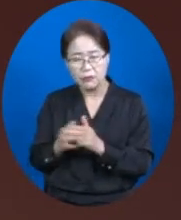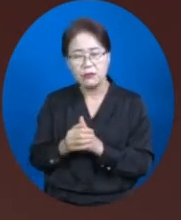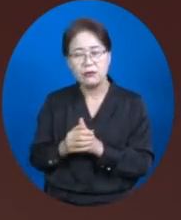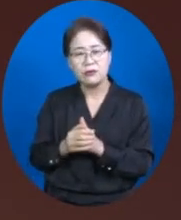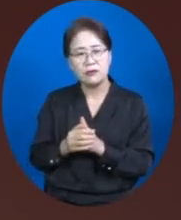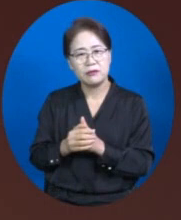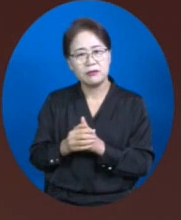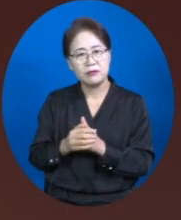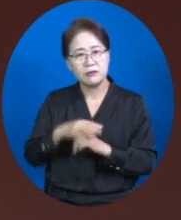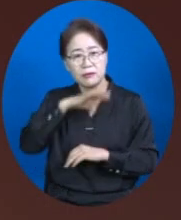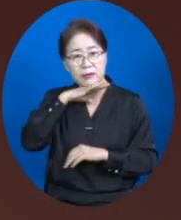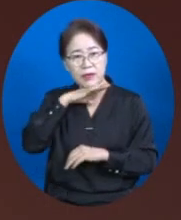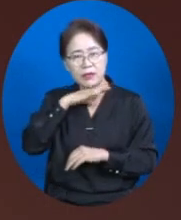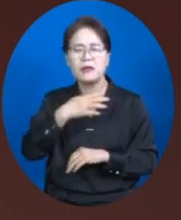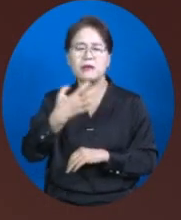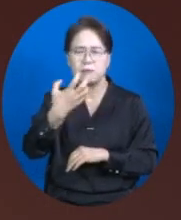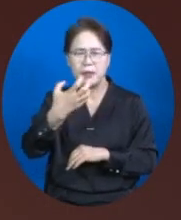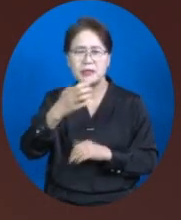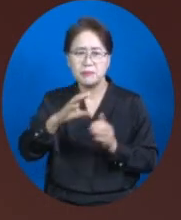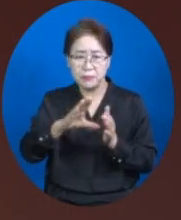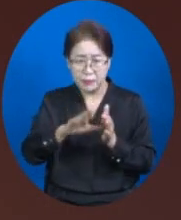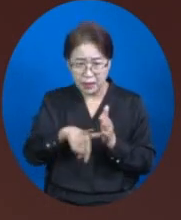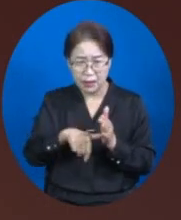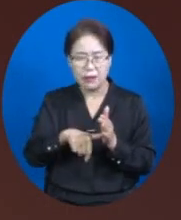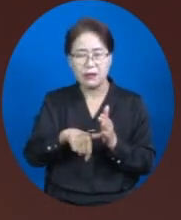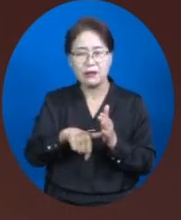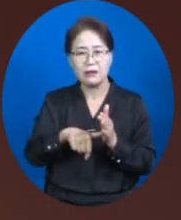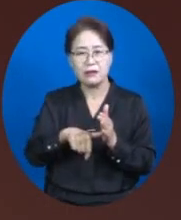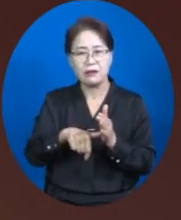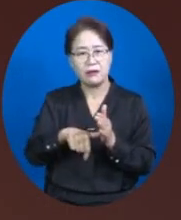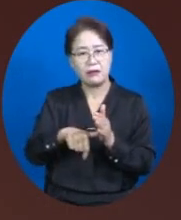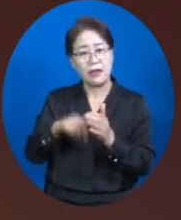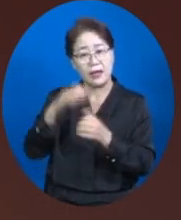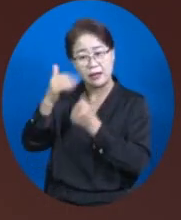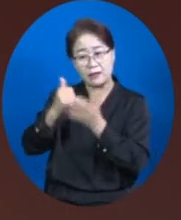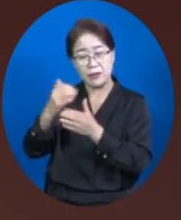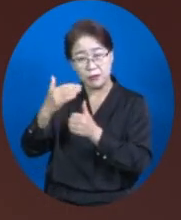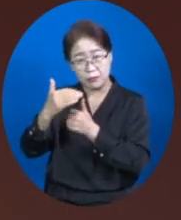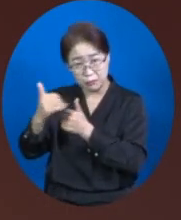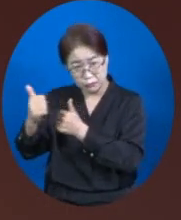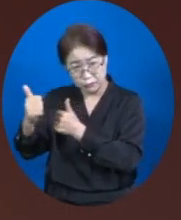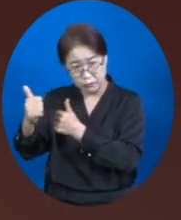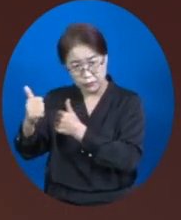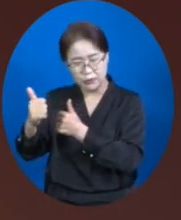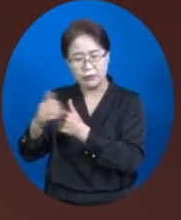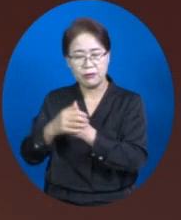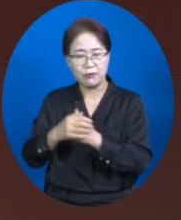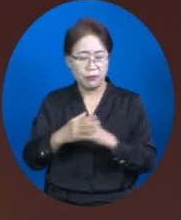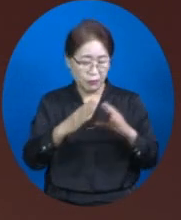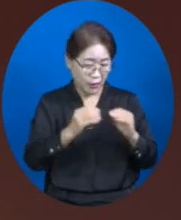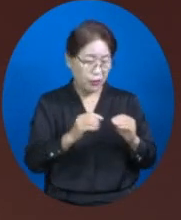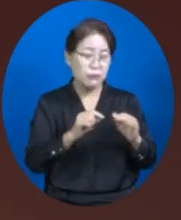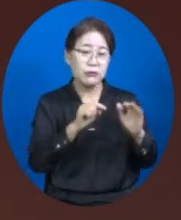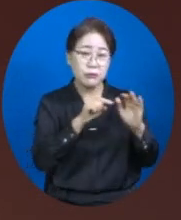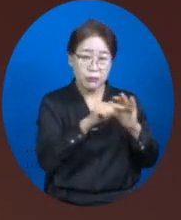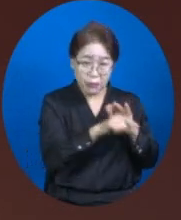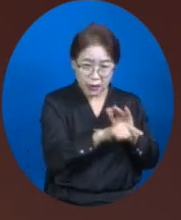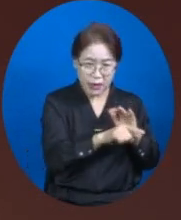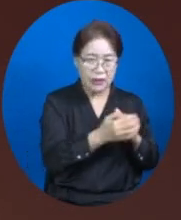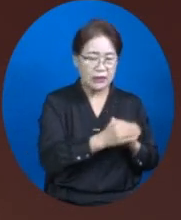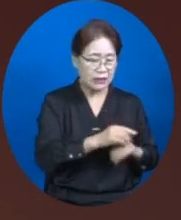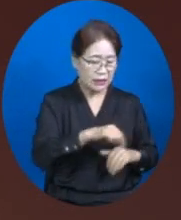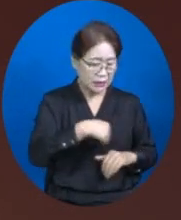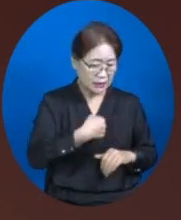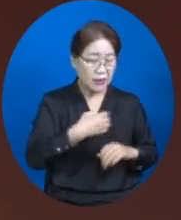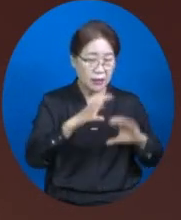인생의 날이 80이 되었을 때에 그는 하나님의 부르심을 받아 애굽으로 내려가서 자기